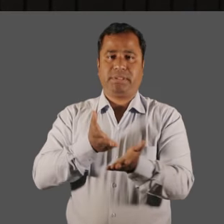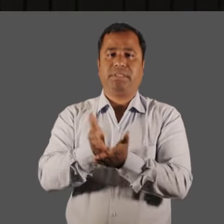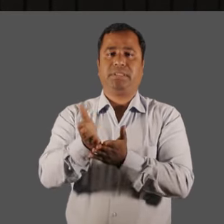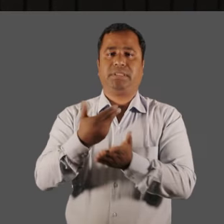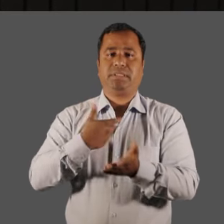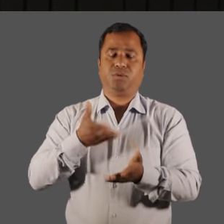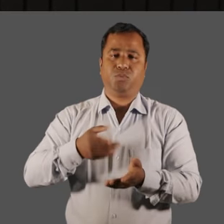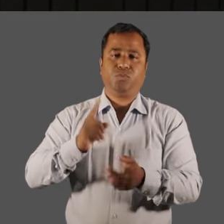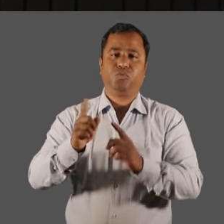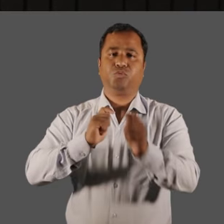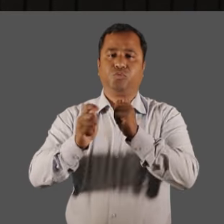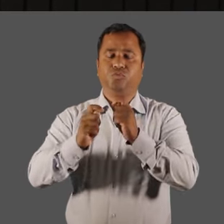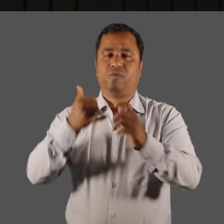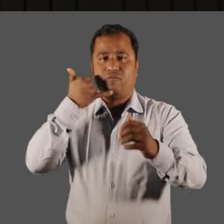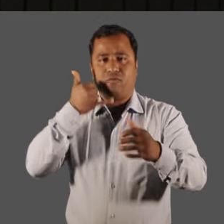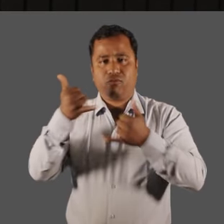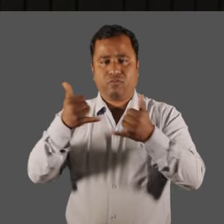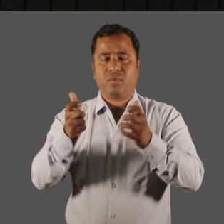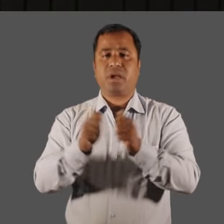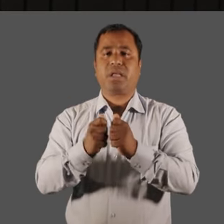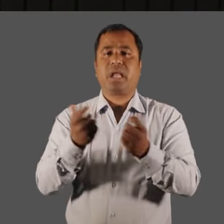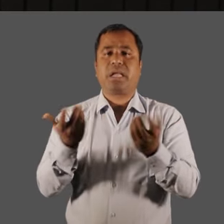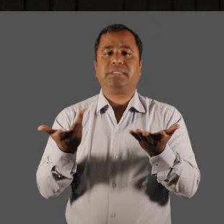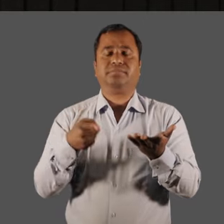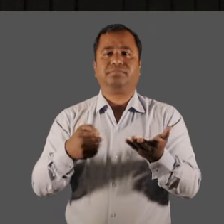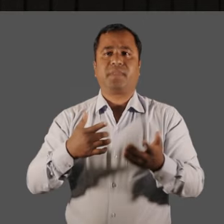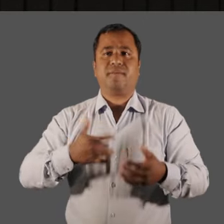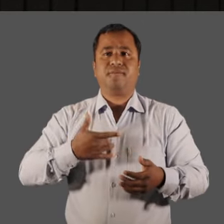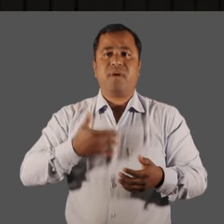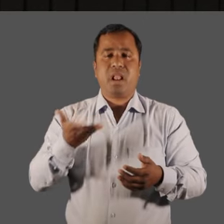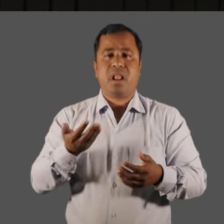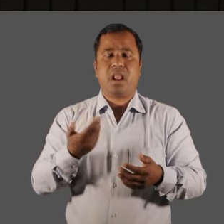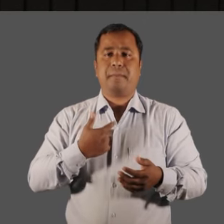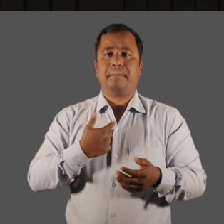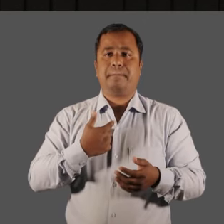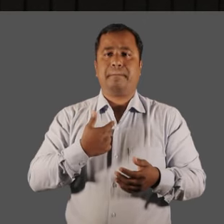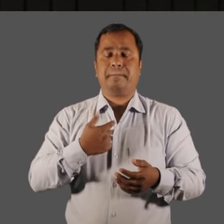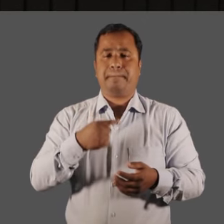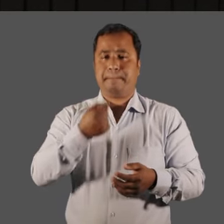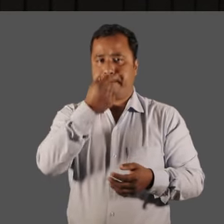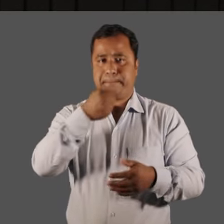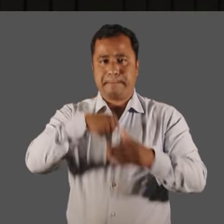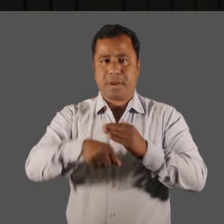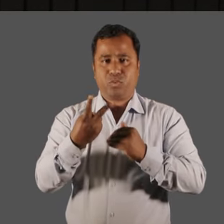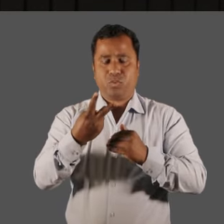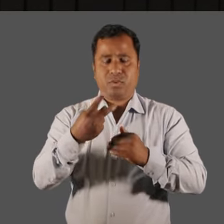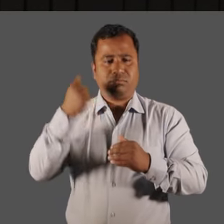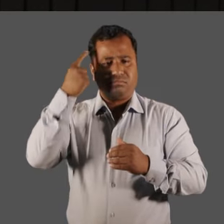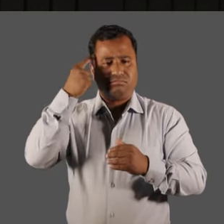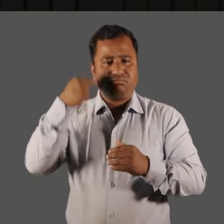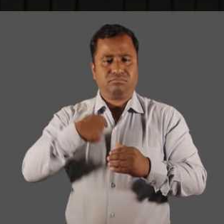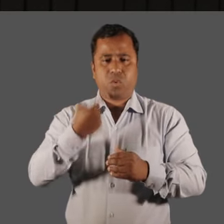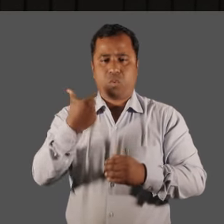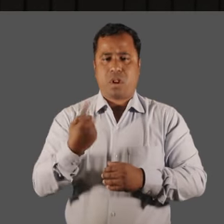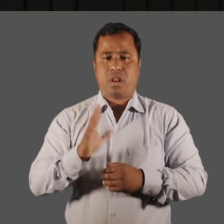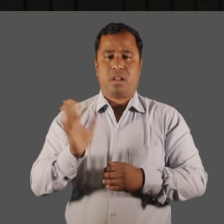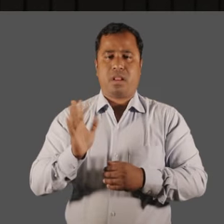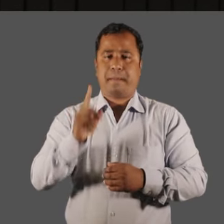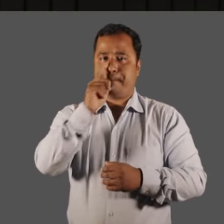সবসময় যোগাযোগ রাখার। ওরা যাতে কখনো ফিল না করে যে আমি একা, অন্য প্যারেন্টসরা এসেছে আমি একা। যে ফিলটা